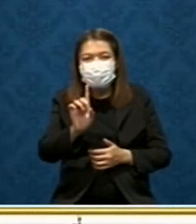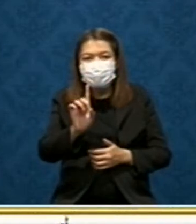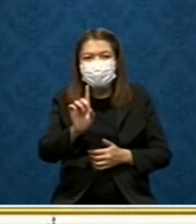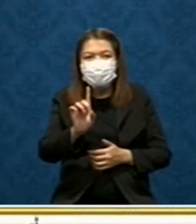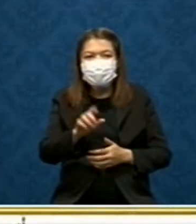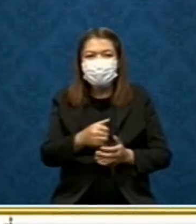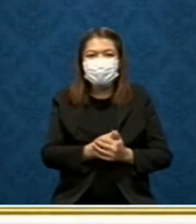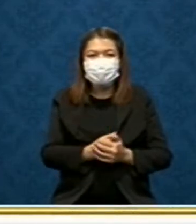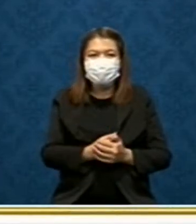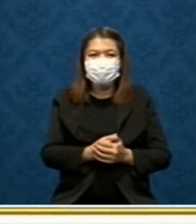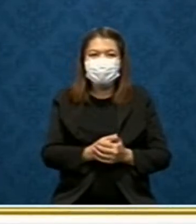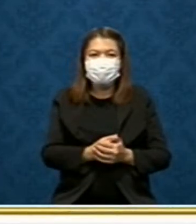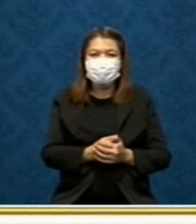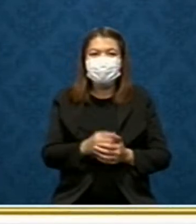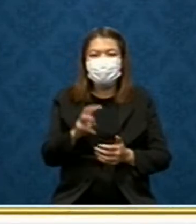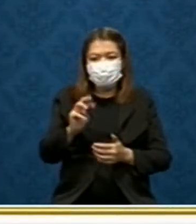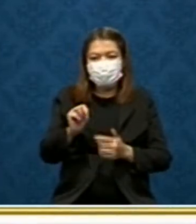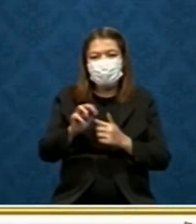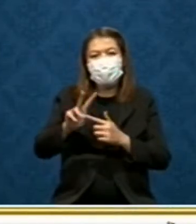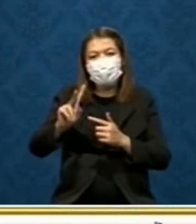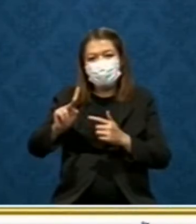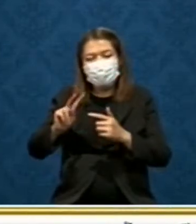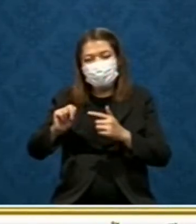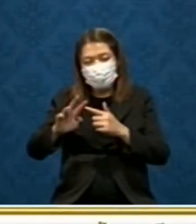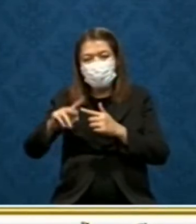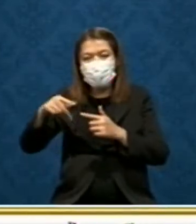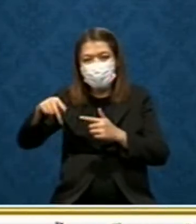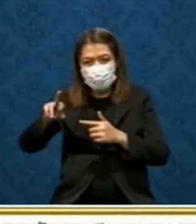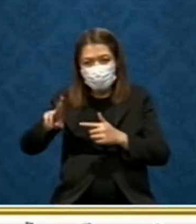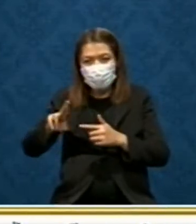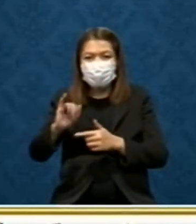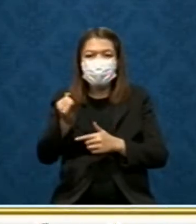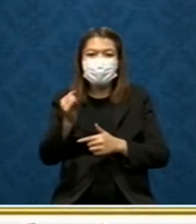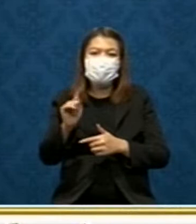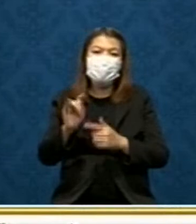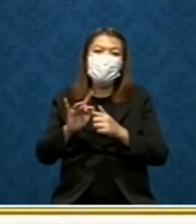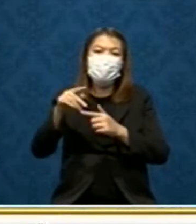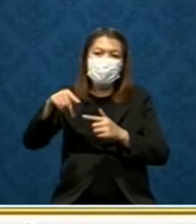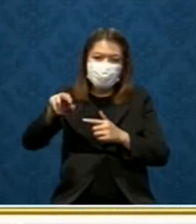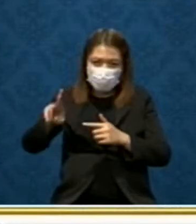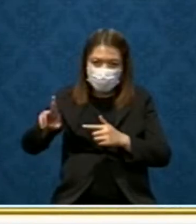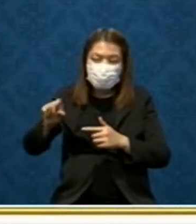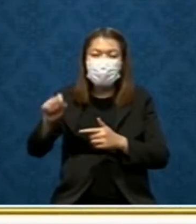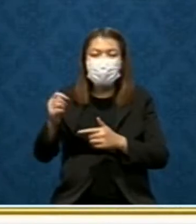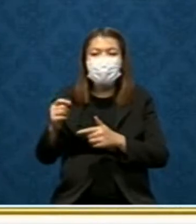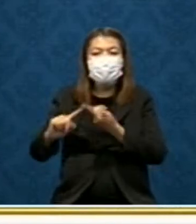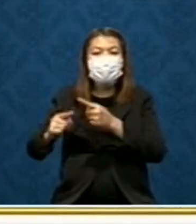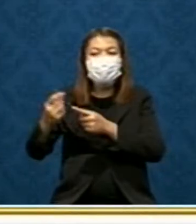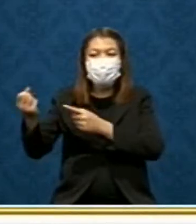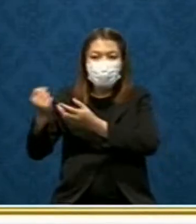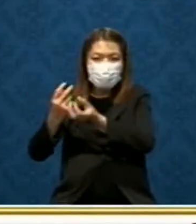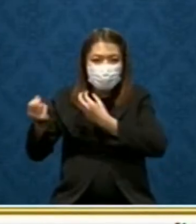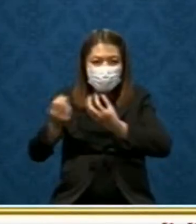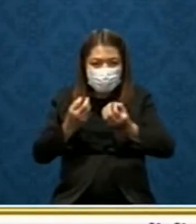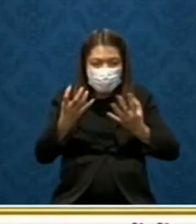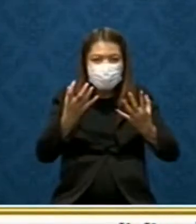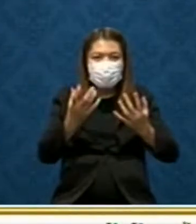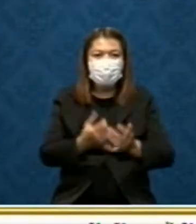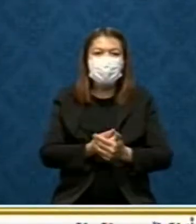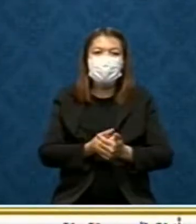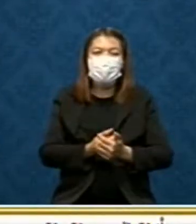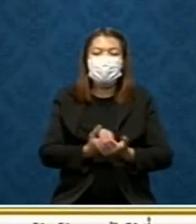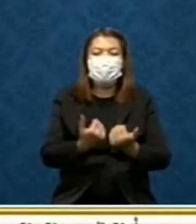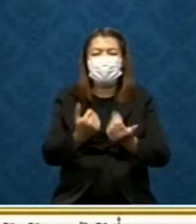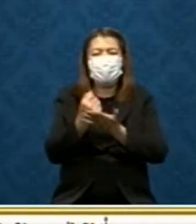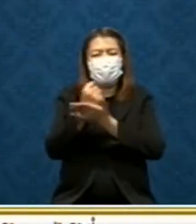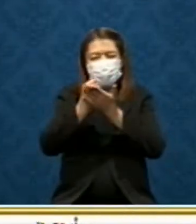มณพรบอกชนกบอกจัตุพรจะเรินเช้อบอกและเพื่อนอกหๆคนบอกบอกสถ